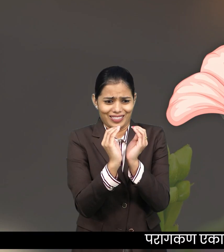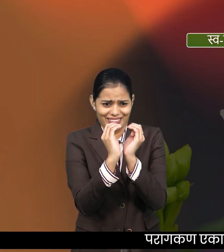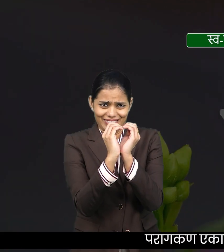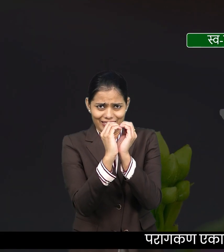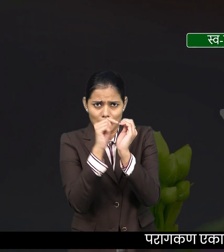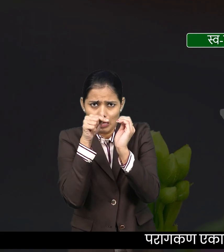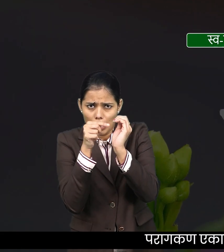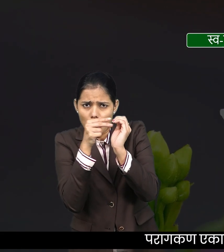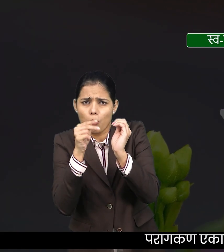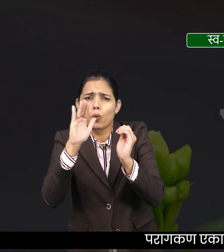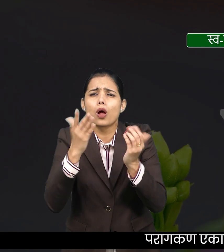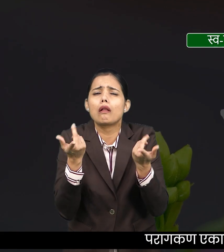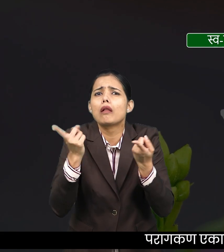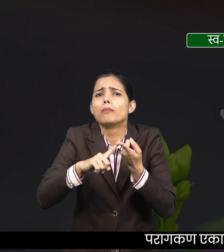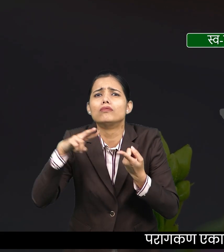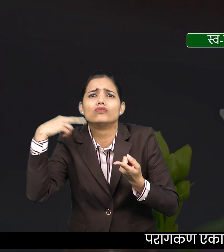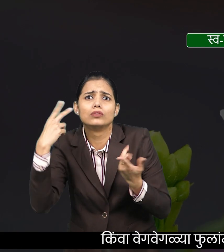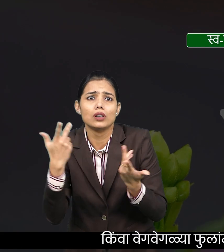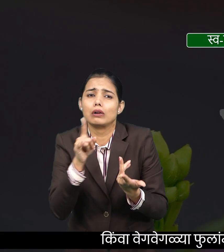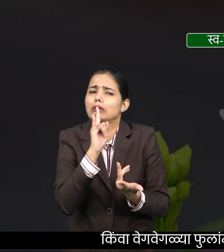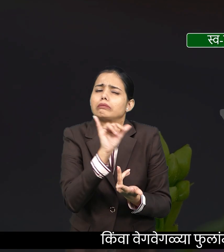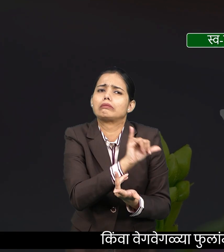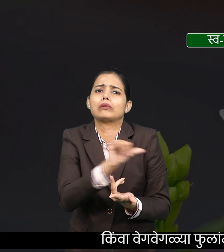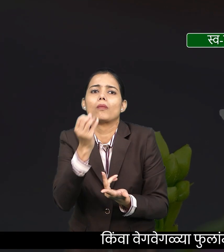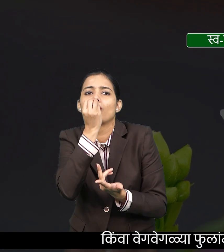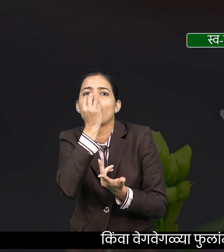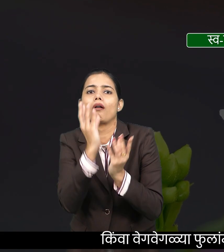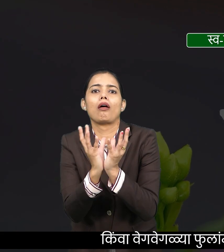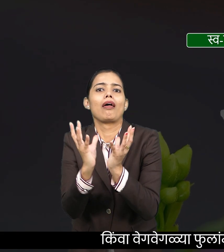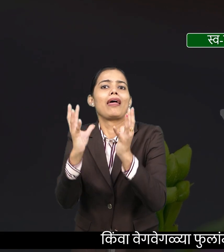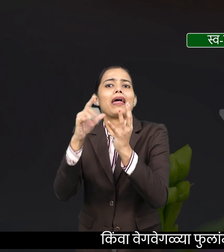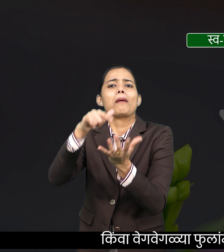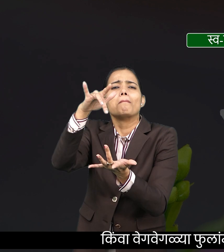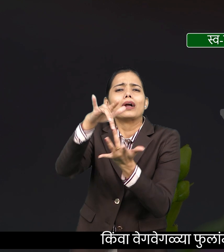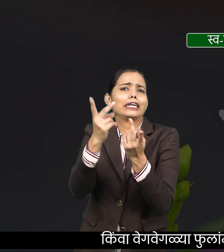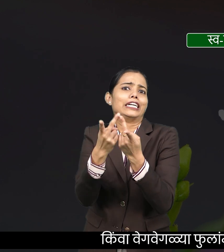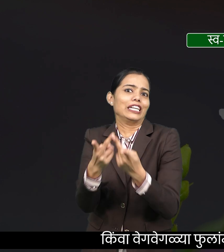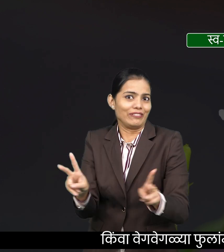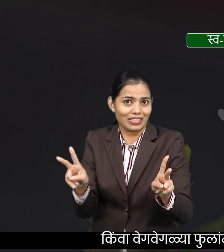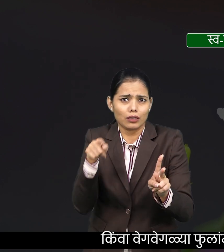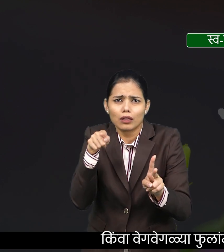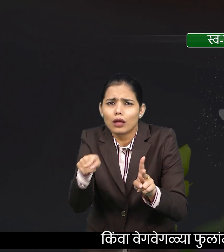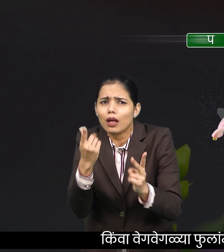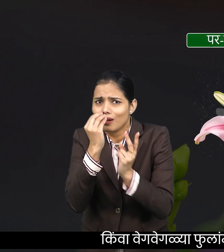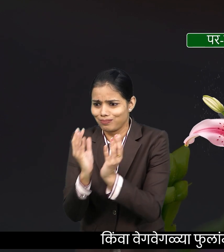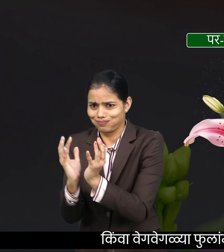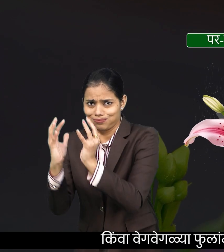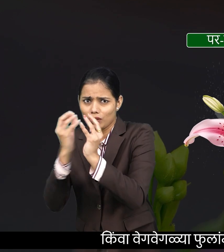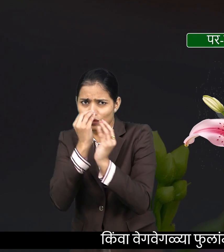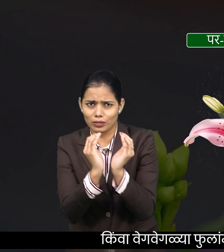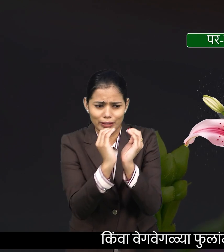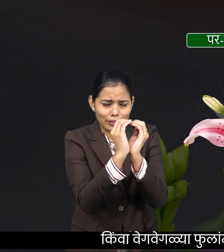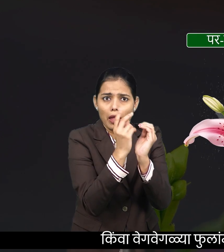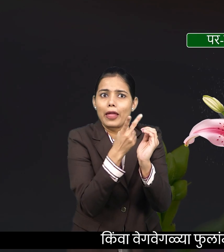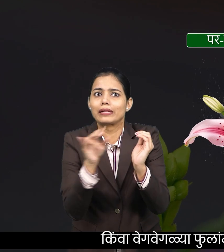परागण एकाच फुलात स्वपरागण किंवा वेगवेगळ्या फुलांमध्ये क्रॉस परागण